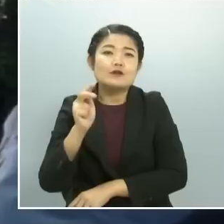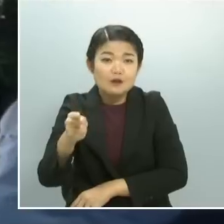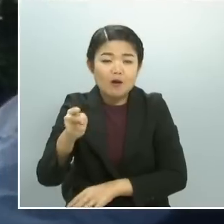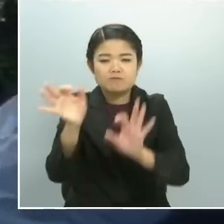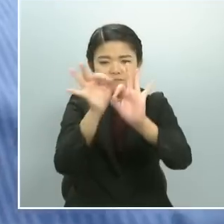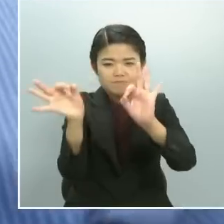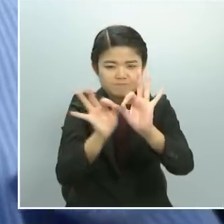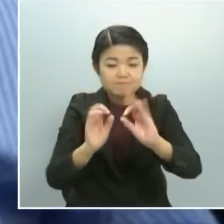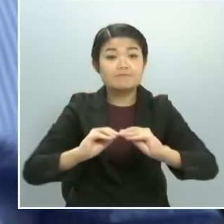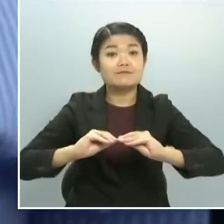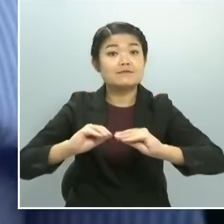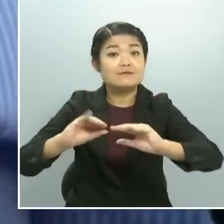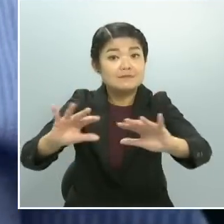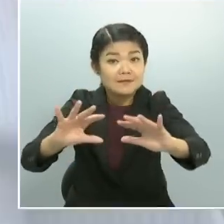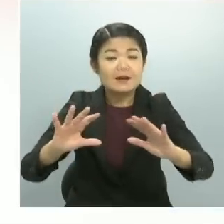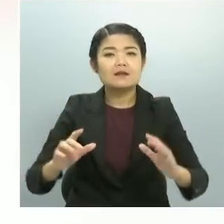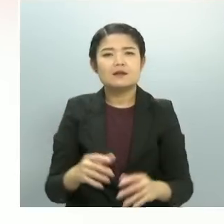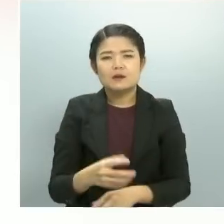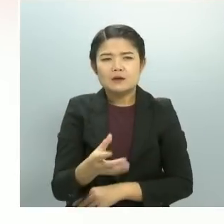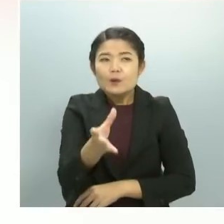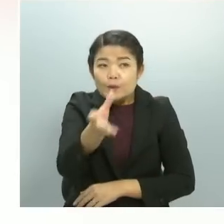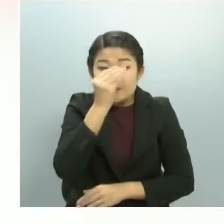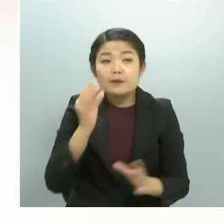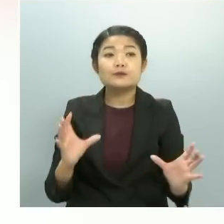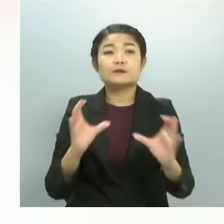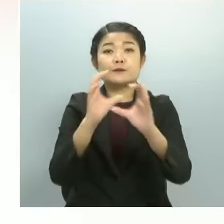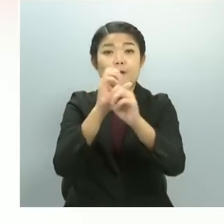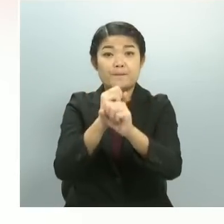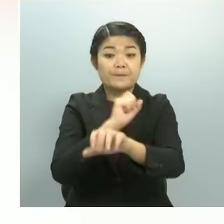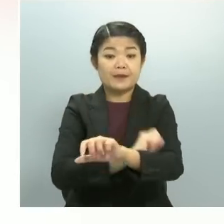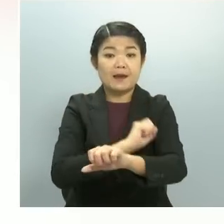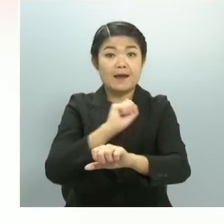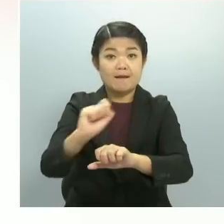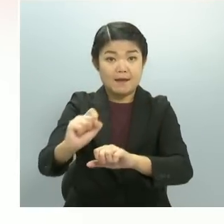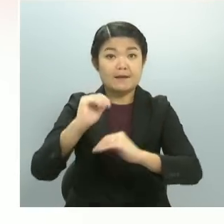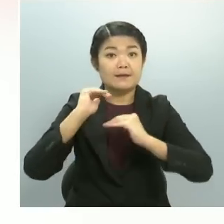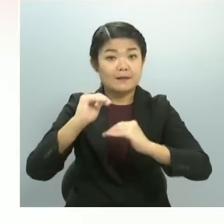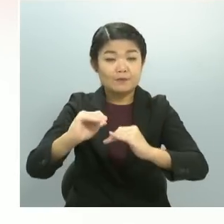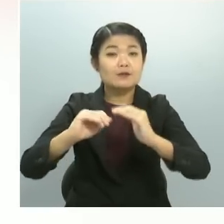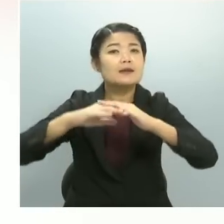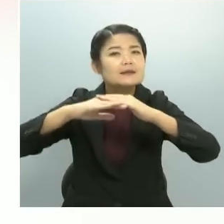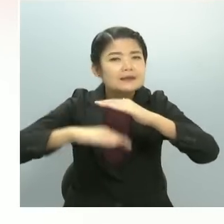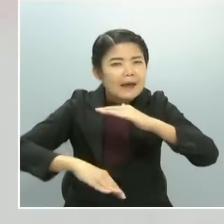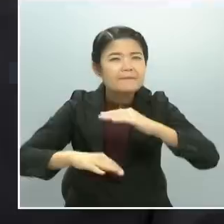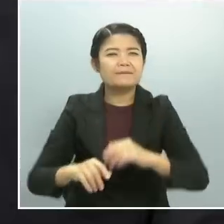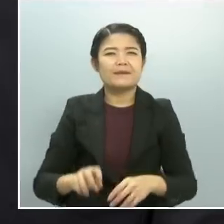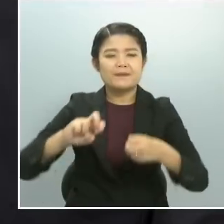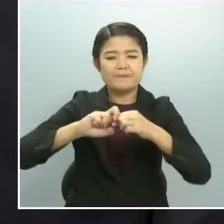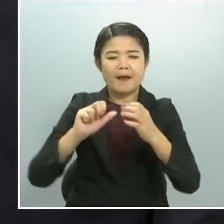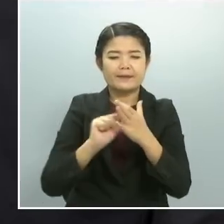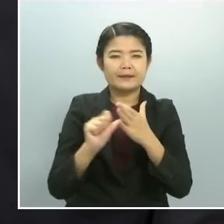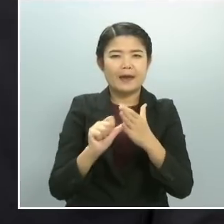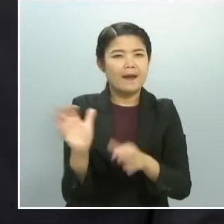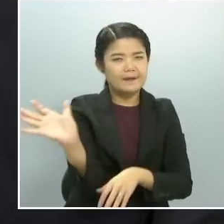เผยแพร่ออกมาโดยสรุปก็คือการขึ้นค่าจ้างขั้นต่ำไม่ใช่คำของการแก้ปัญหาค่าครอง